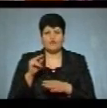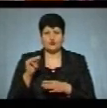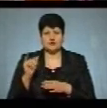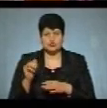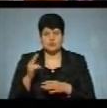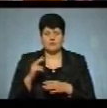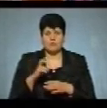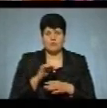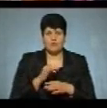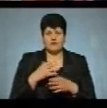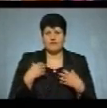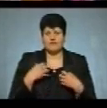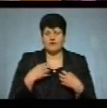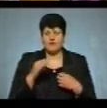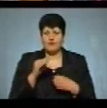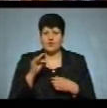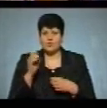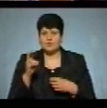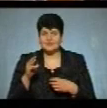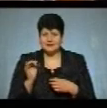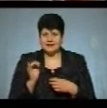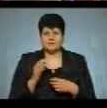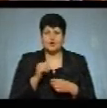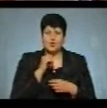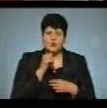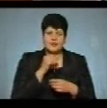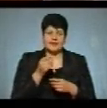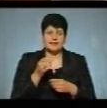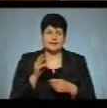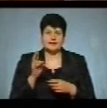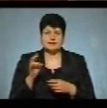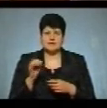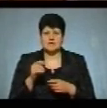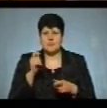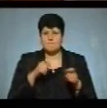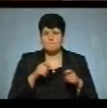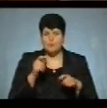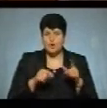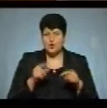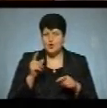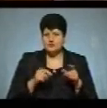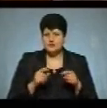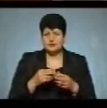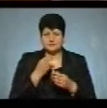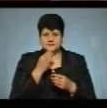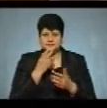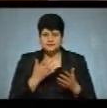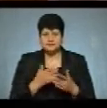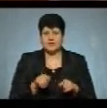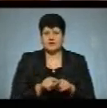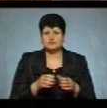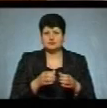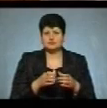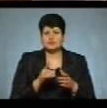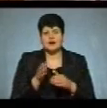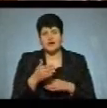та ягоди, цільнозернові продукти, горіхи та насіння, молочні та кисломолочні продукти, а також група, яка складається